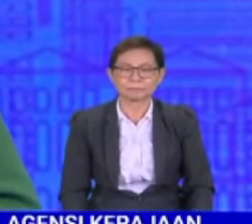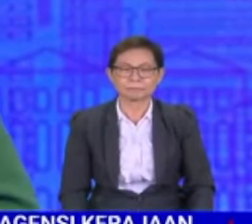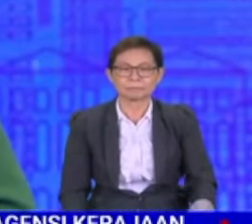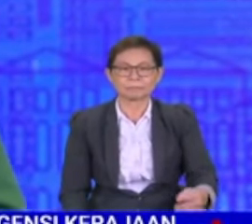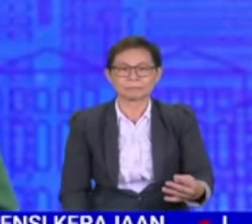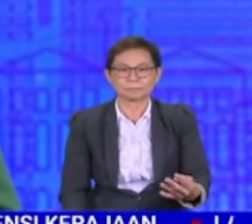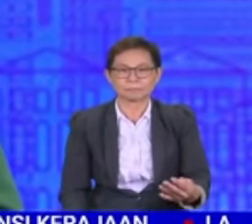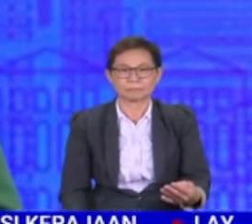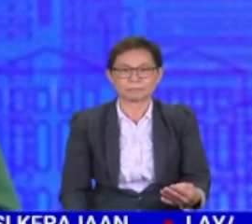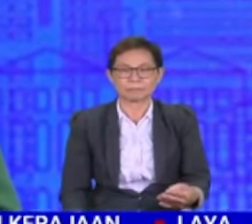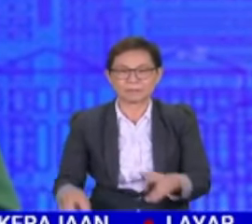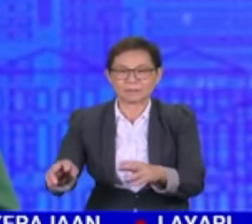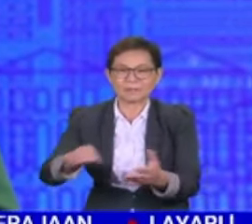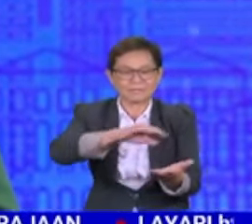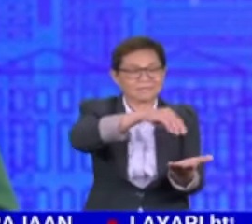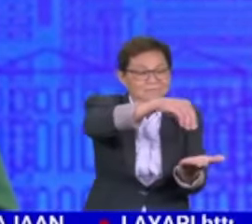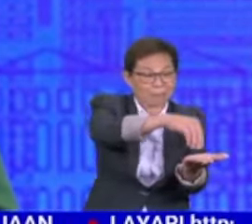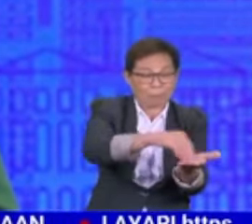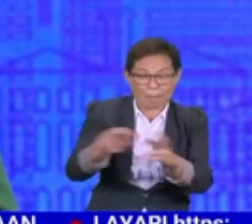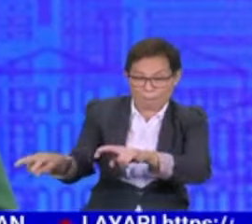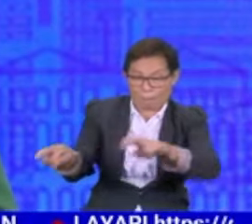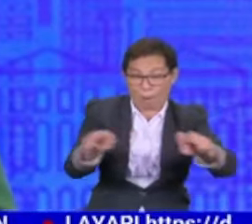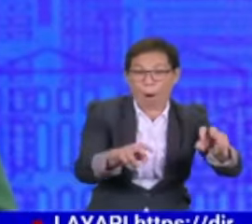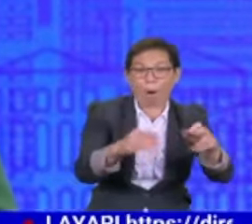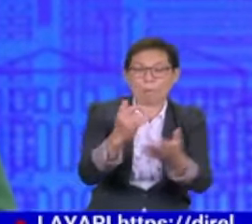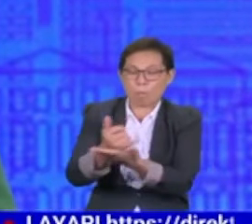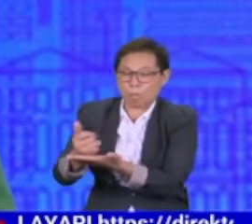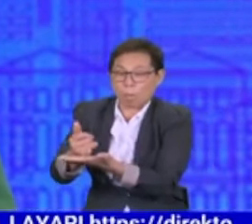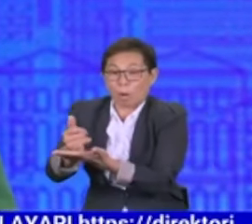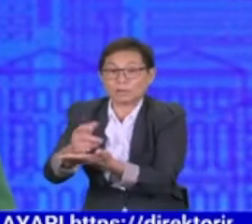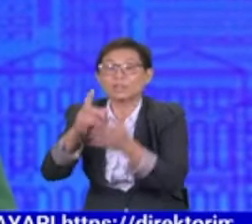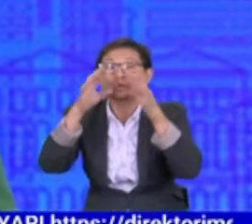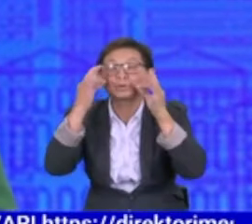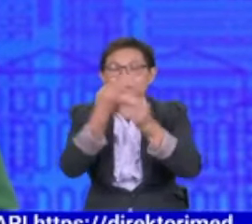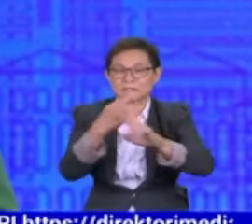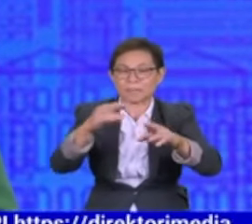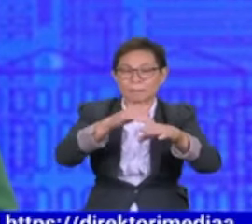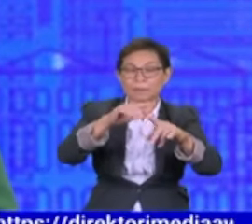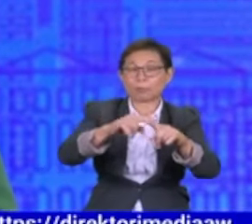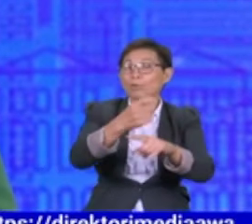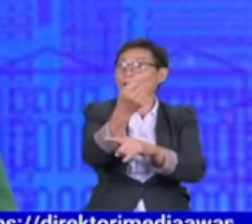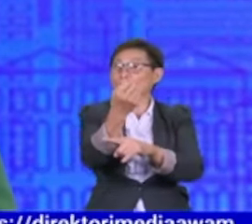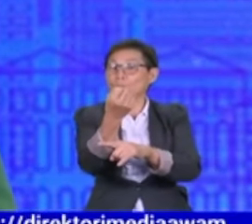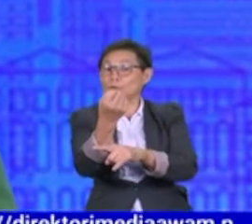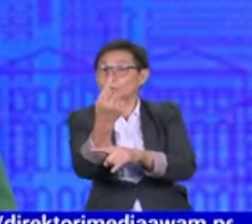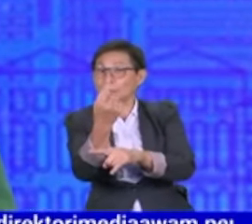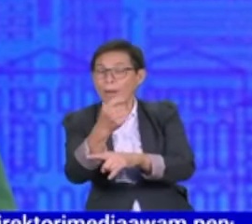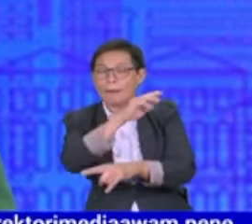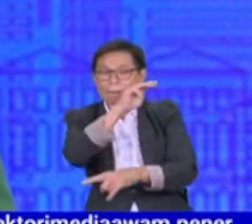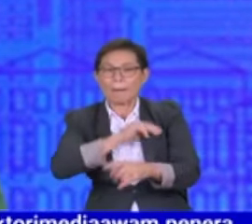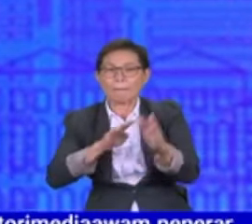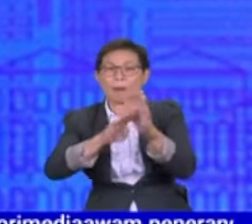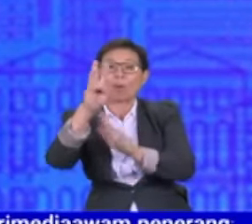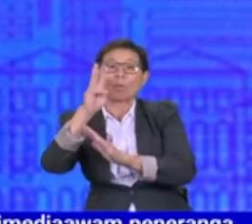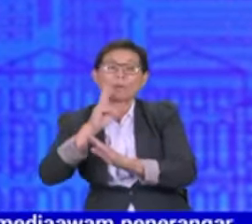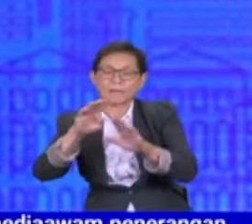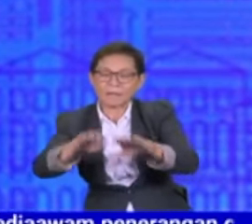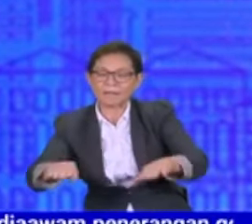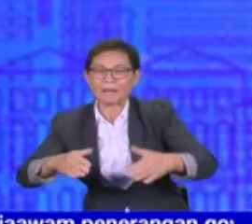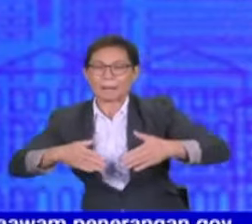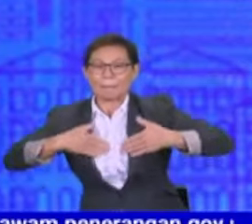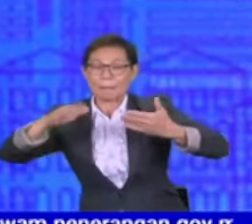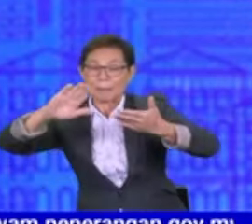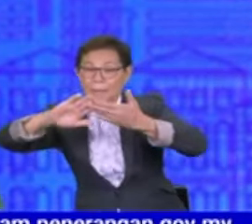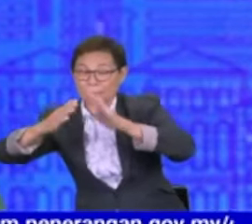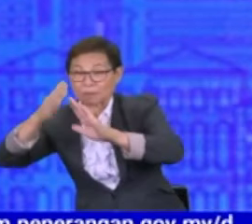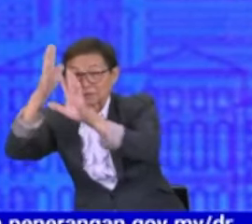Tempat transit gelandangan TTG Kuching dijangka siap November tahun ini. Menteri Pembangunan Wanita, Kanak-kanak dan Kesejahteraan